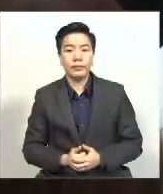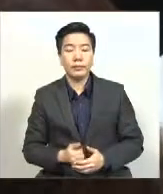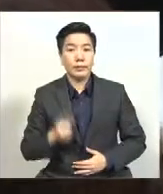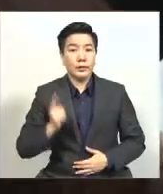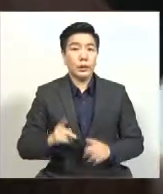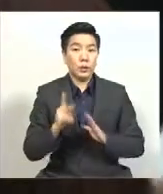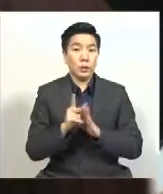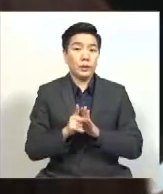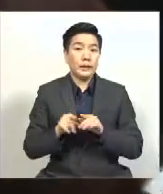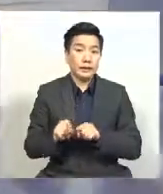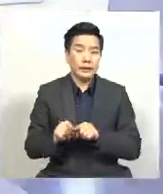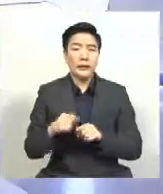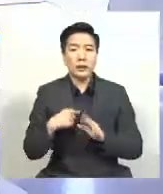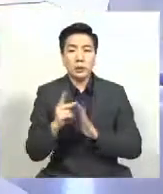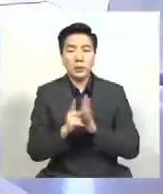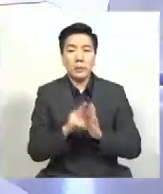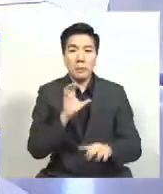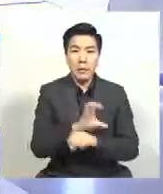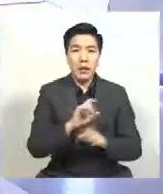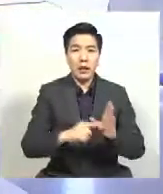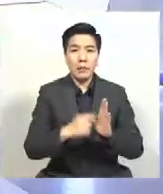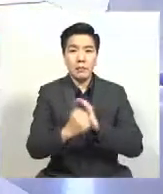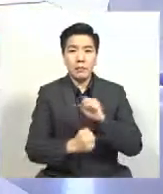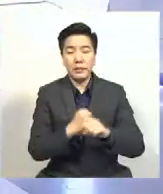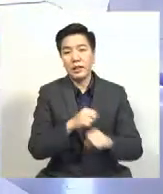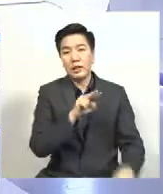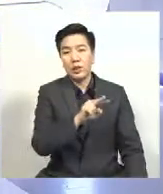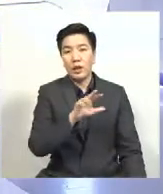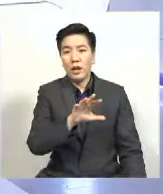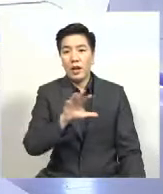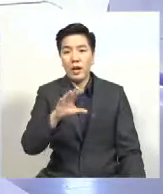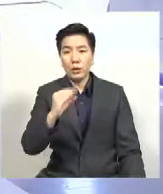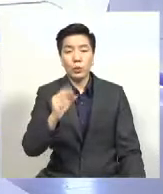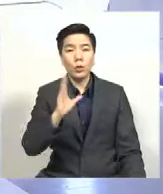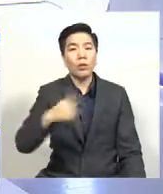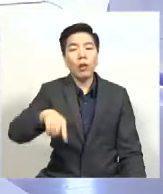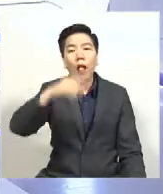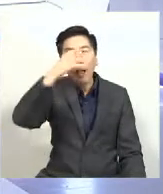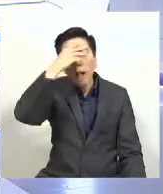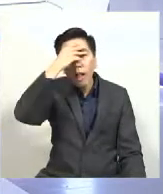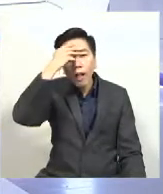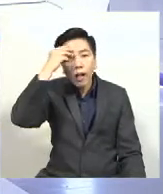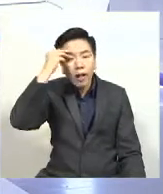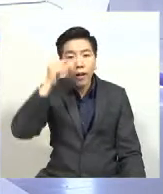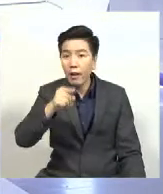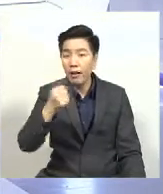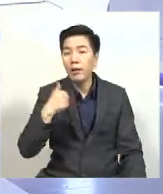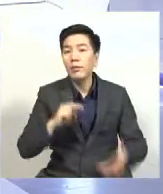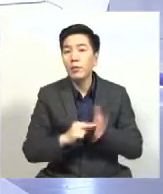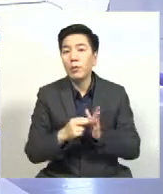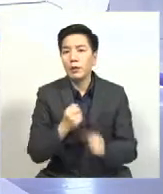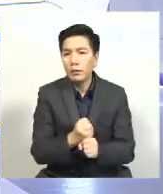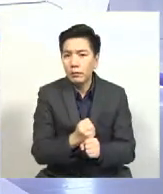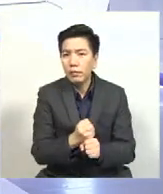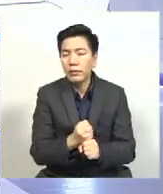แน่นอนกฎหมายดังกล่าวเนี่ยมีการบังคับใช้มาตั้งแต่ปี2550แล้วนะคะหลายคนอาจจะลืมเลือนไปหรือว่าไม่แน่ใจว่าการกระ